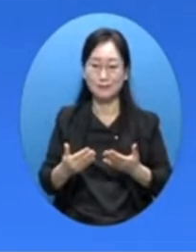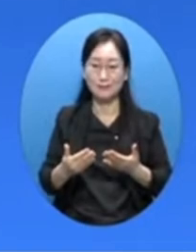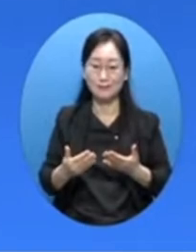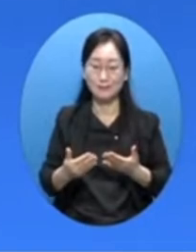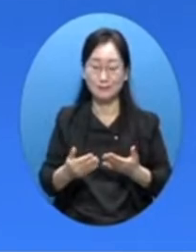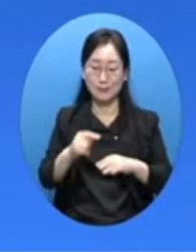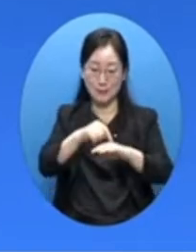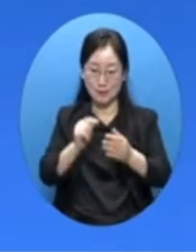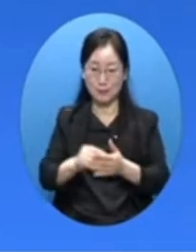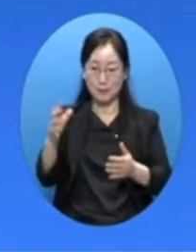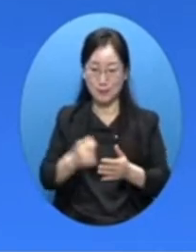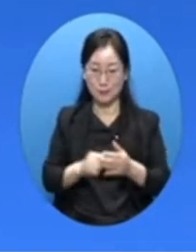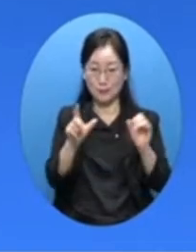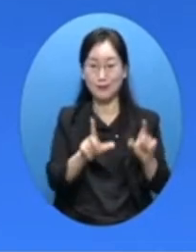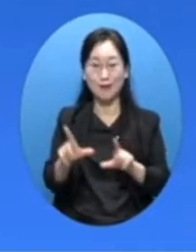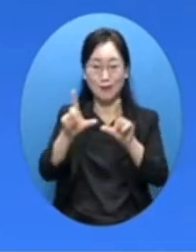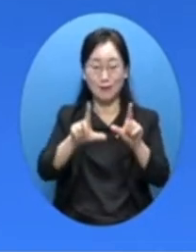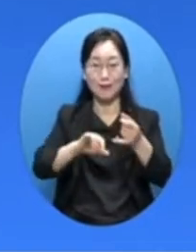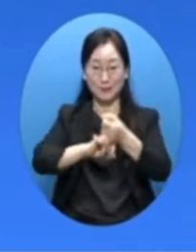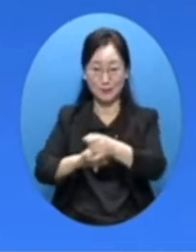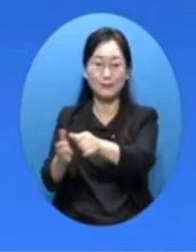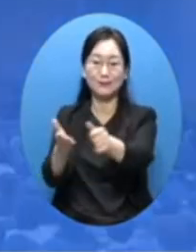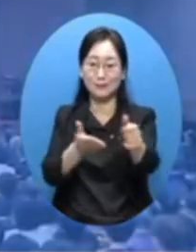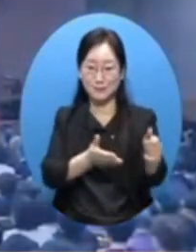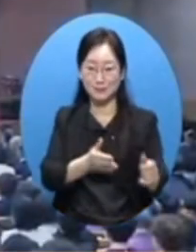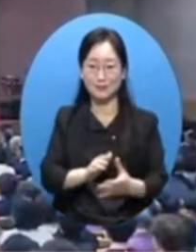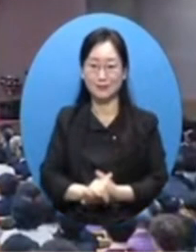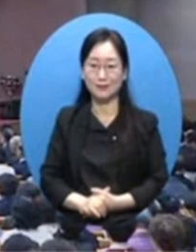이 같은 마음으로 살아가는 우리 모두가 되어야 할 것입니다.